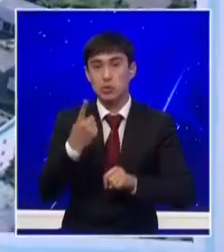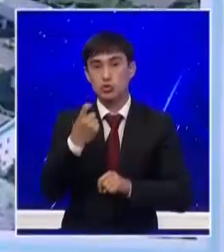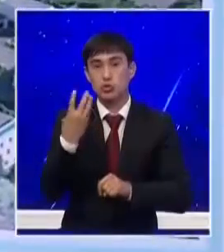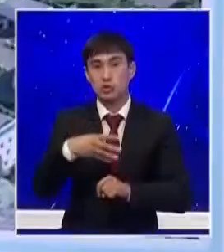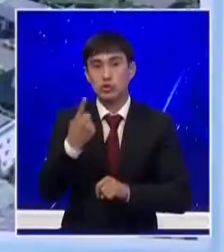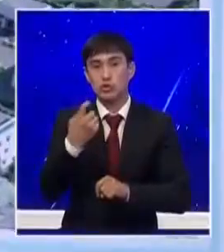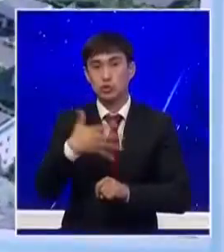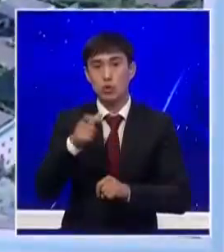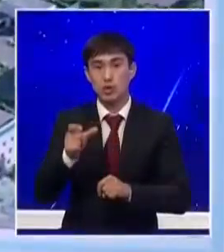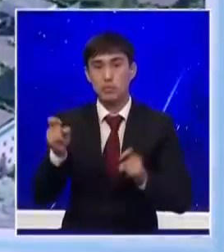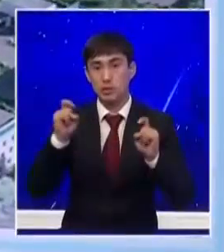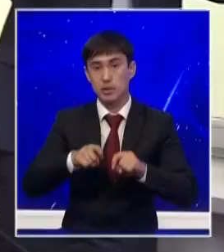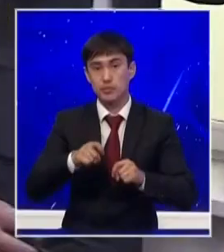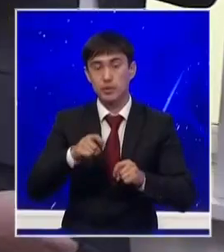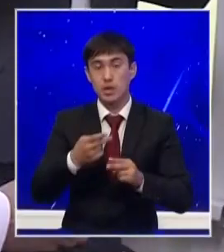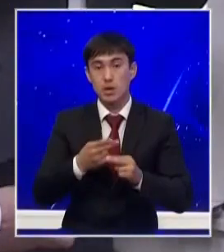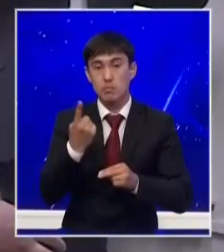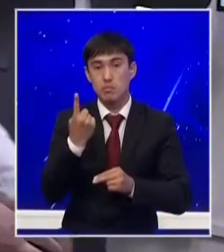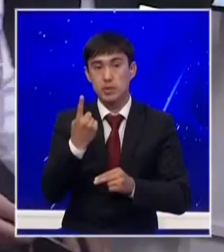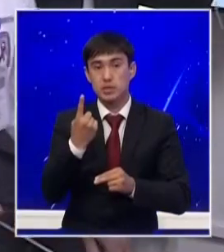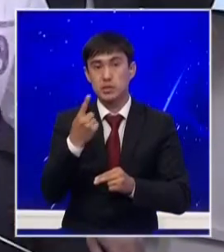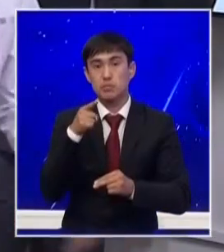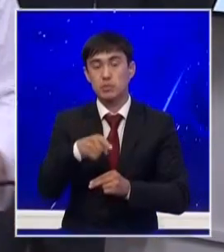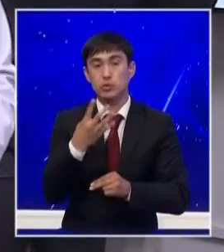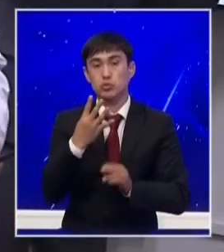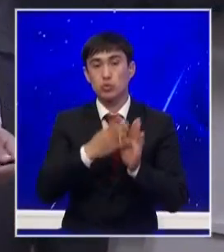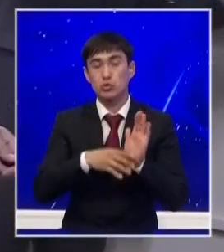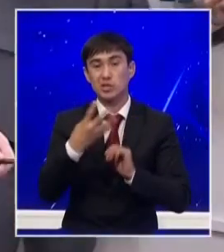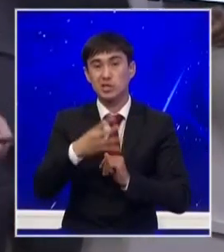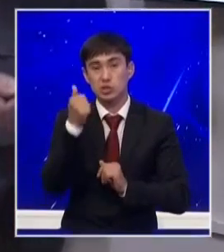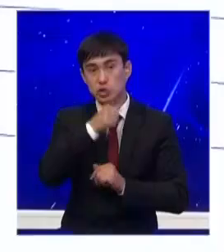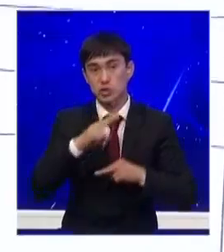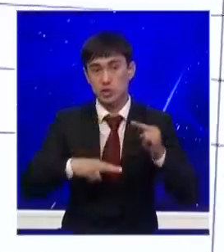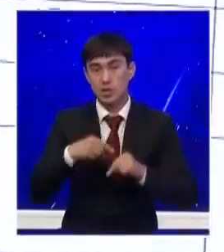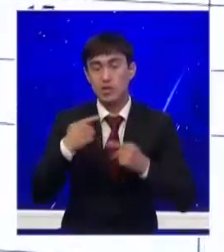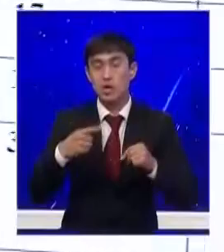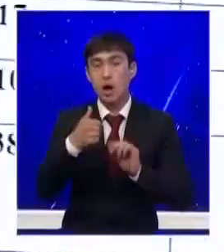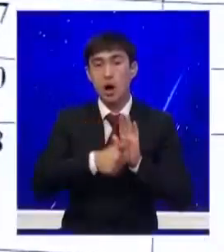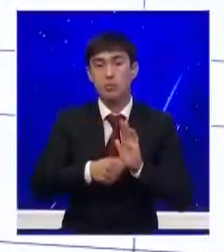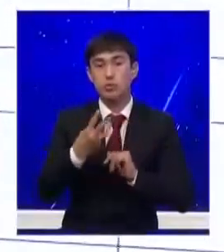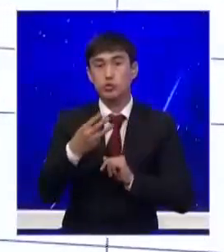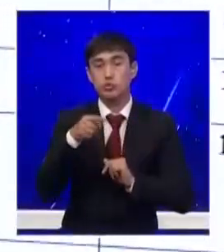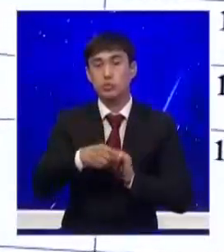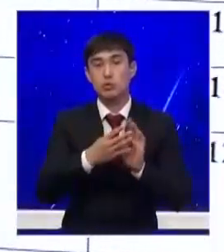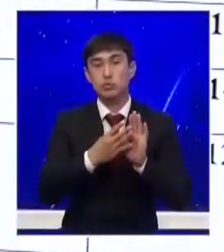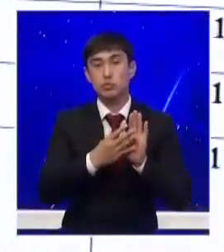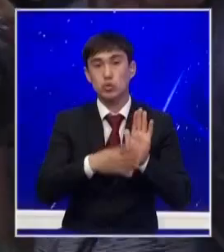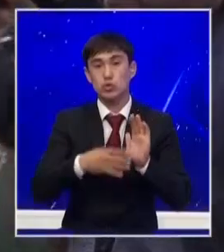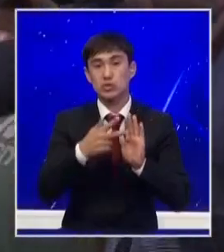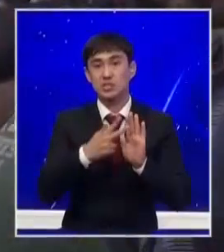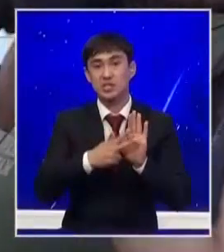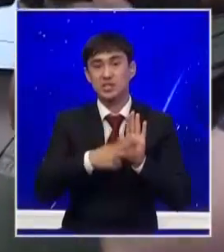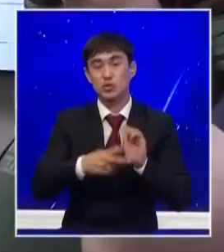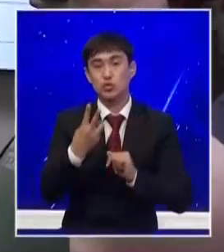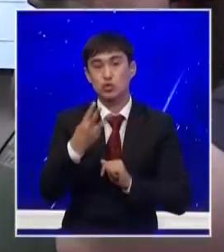қаралады. Ғимарат 3 блоктан тұрады. Біріншісі 1940 жылы салынған, қалған екеуі 63 және 1983